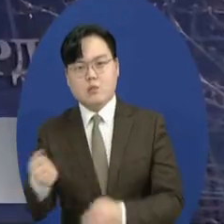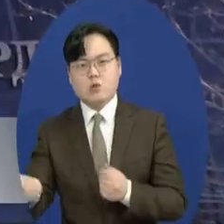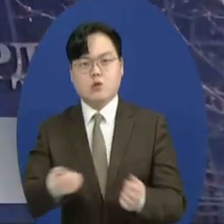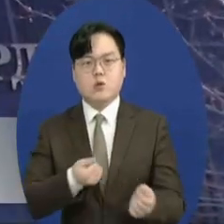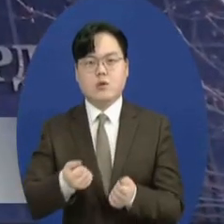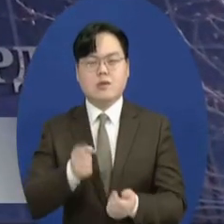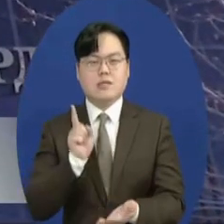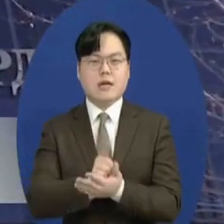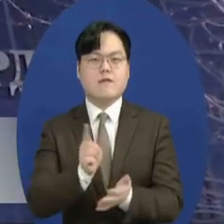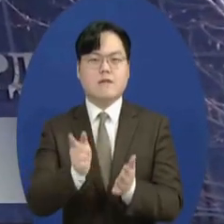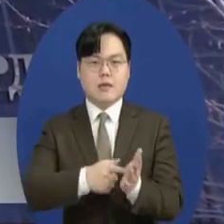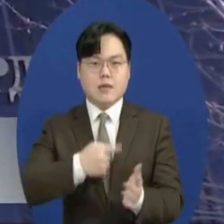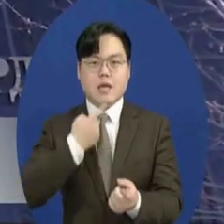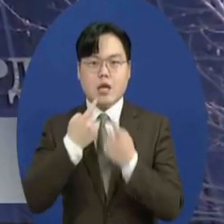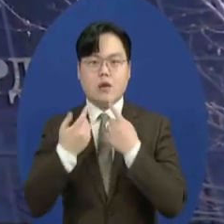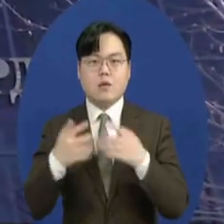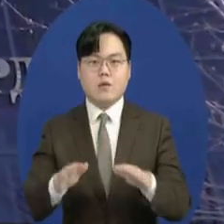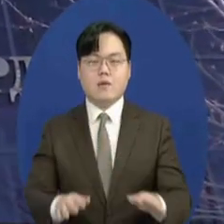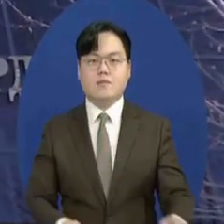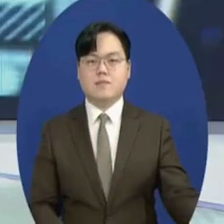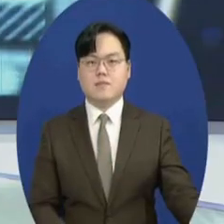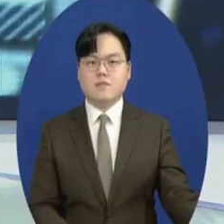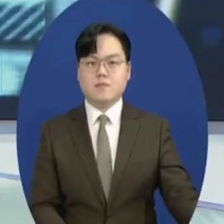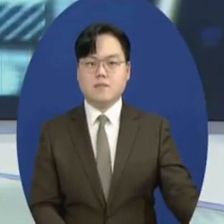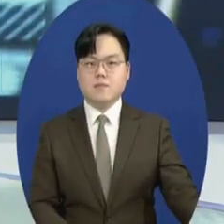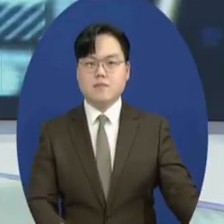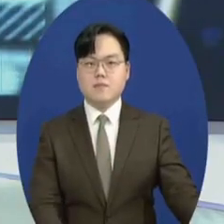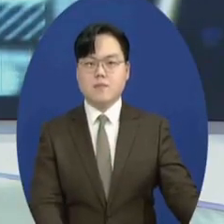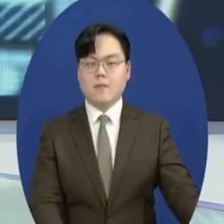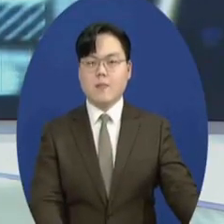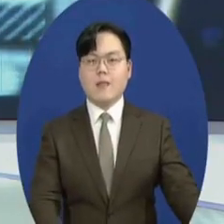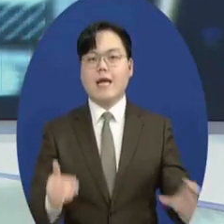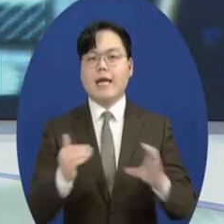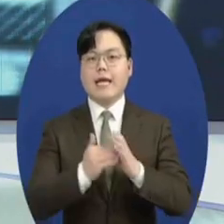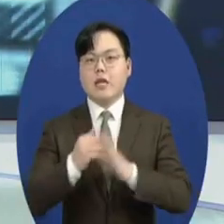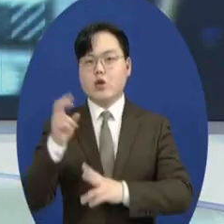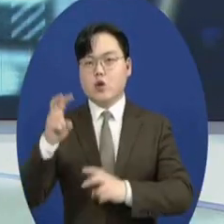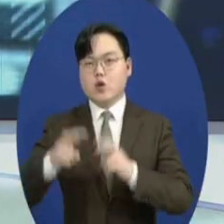зохицуулалт хийх шаардлагатай талаар Эрдэнэт үйлдвэрт дархлааж